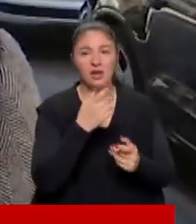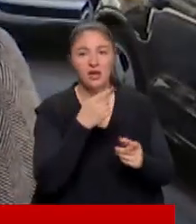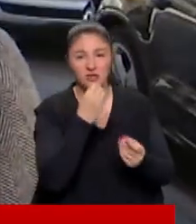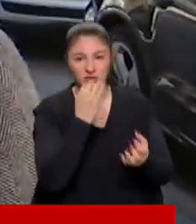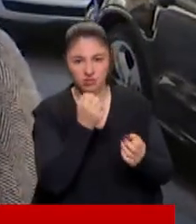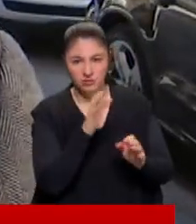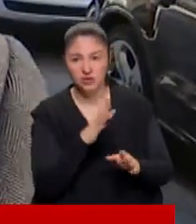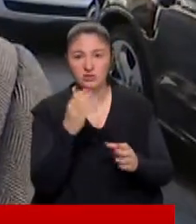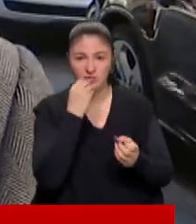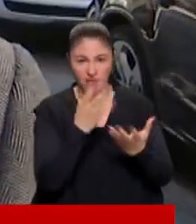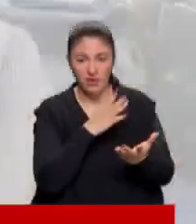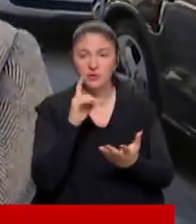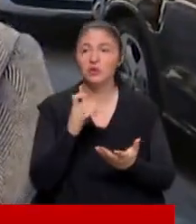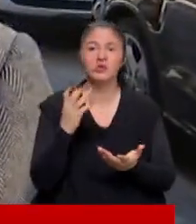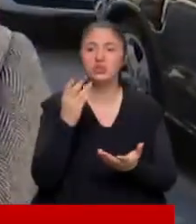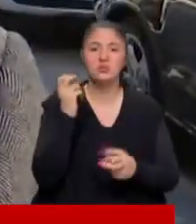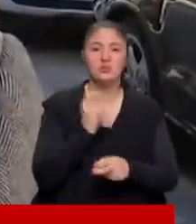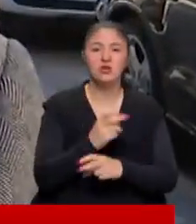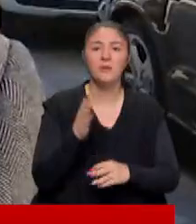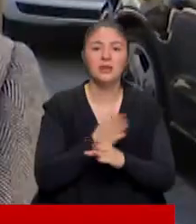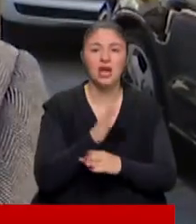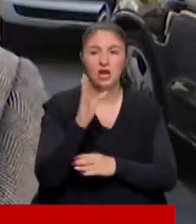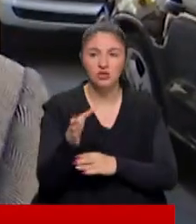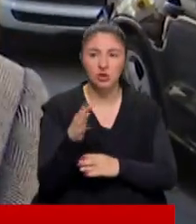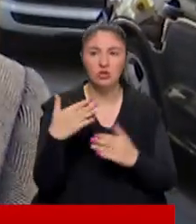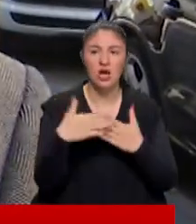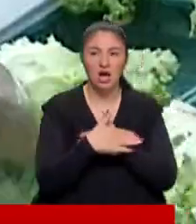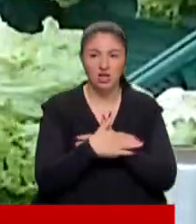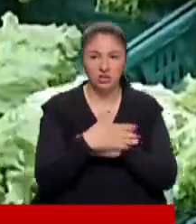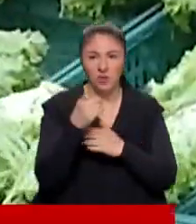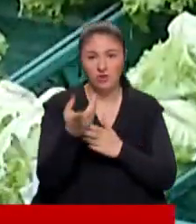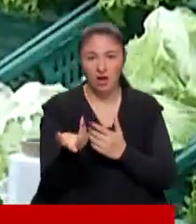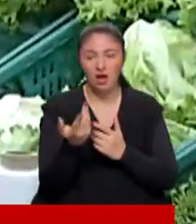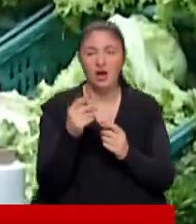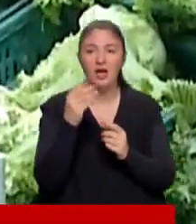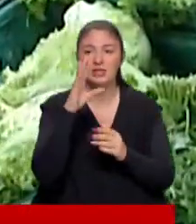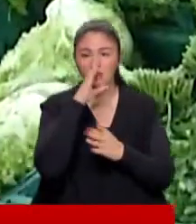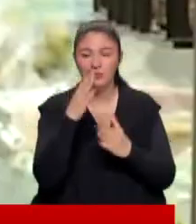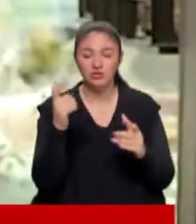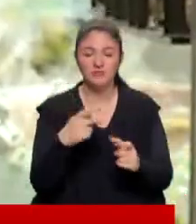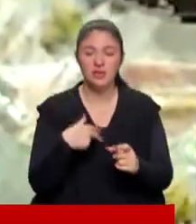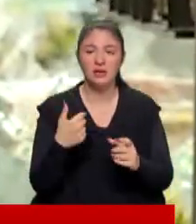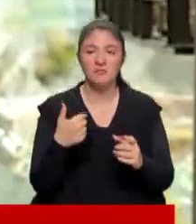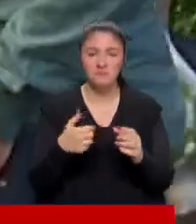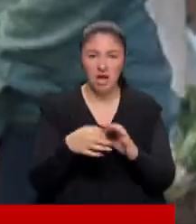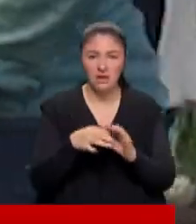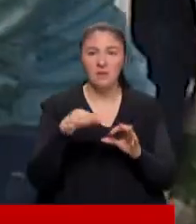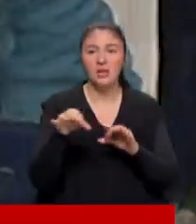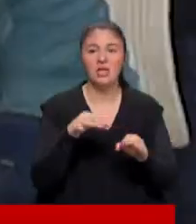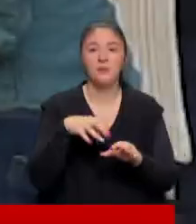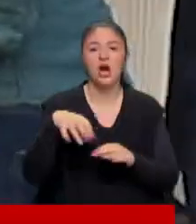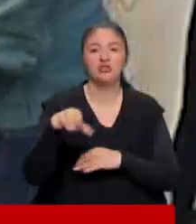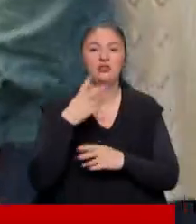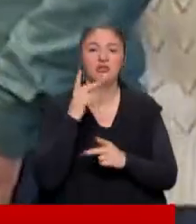evde? Tencere hiç. Pazara gidiyoruz. Akşam üzeri o da. İstanbul Büyükşehir Belediyesi'ne bağlı planlama